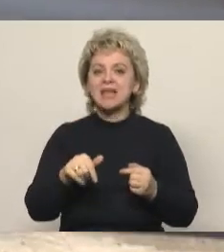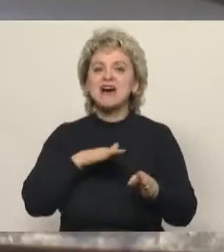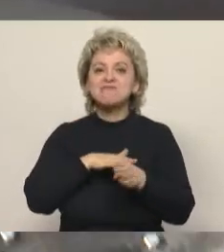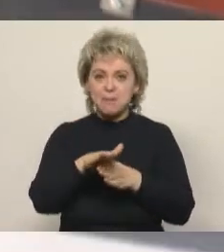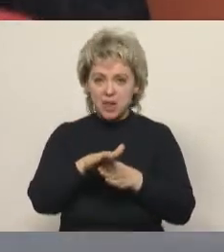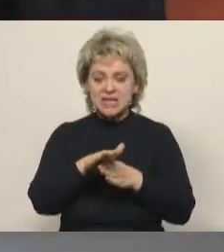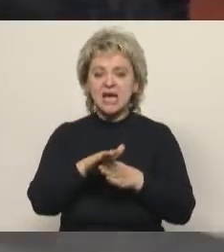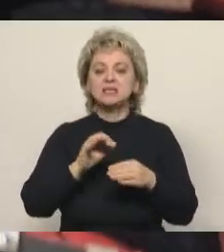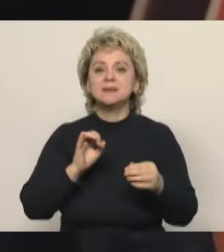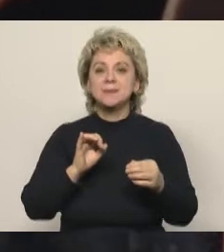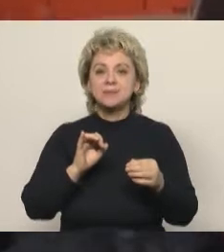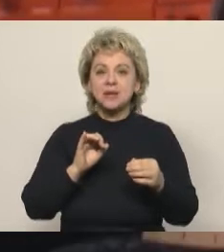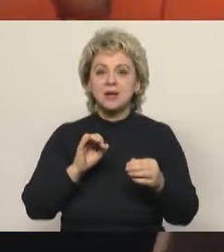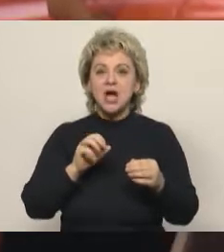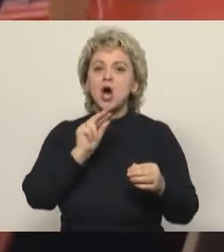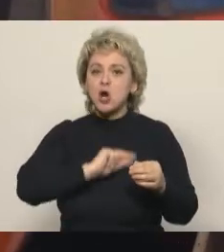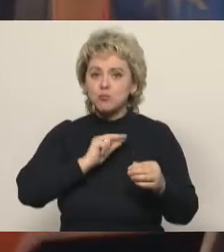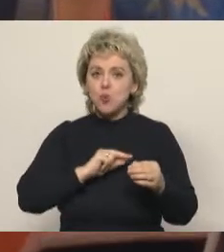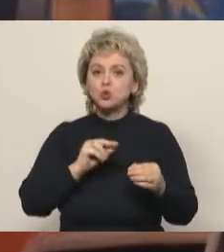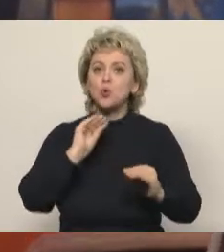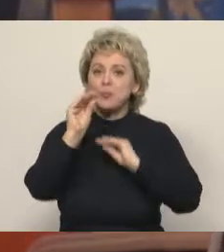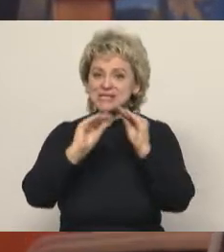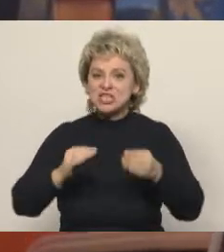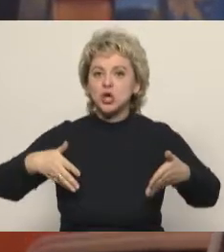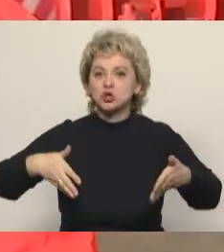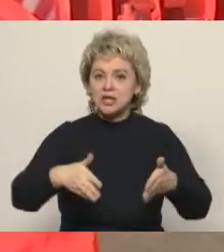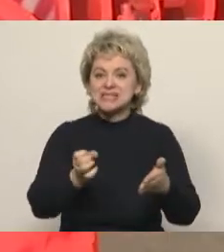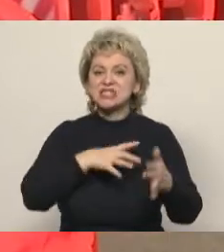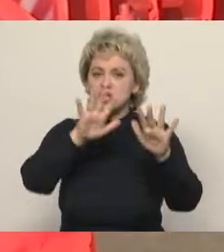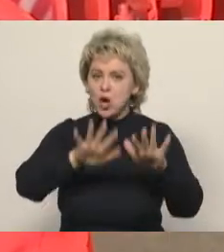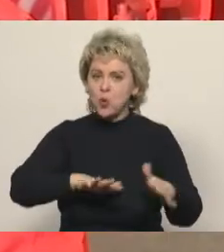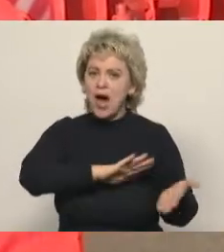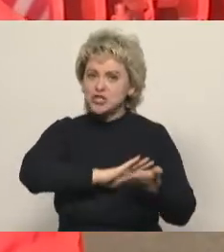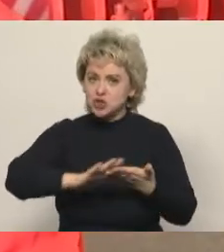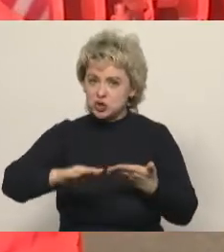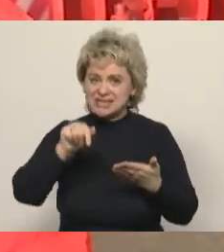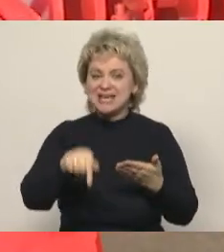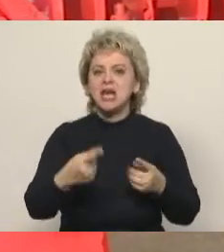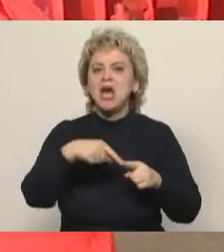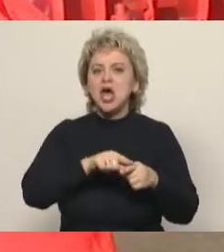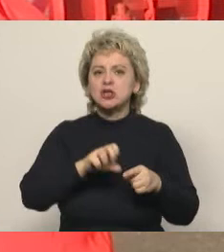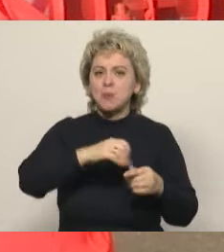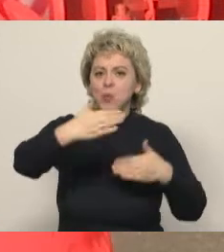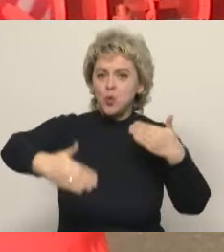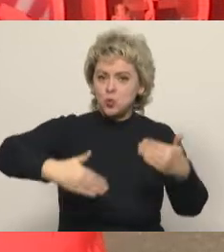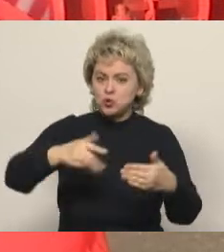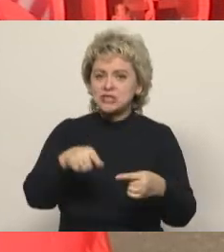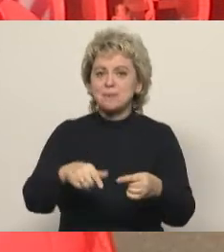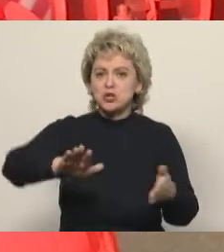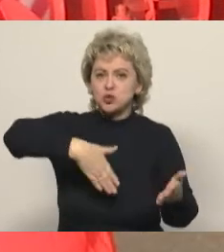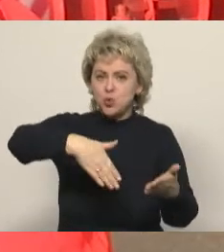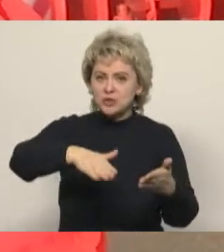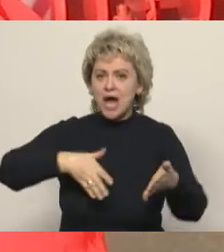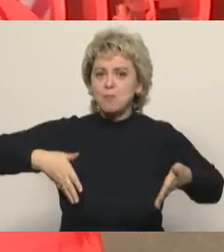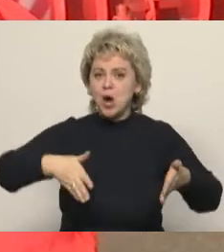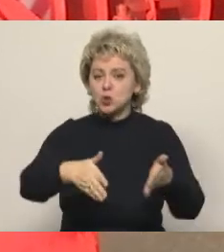Она выполняет работы по содержанию дорог, по снегоочистке. Это плужным оборудованием, со